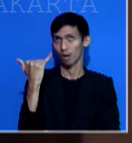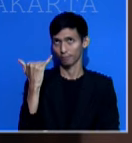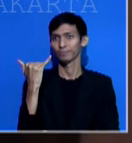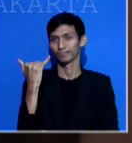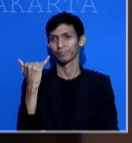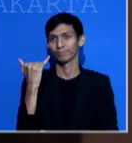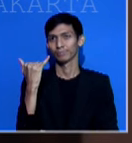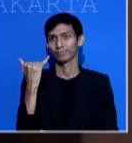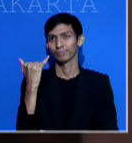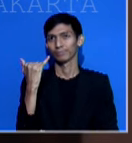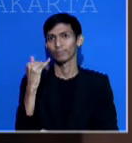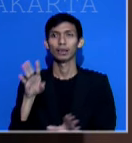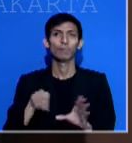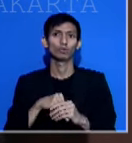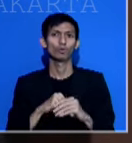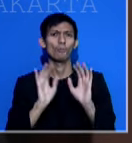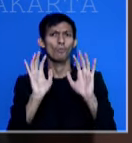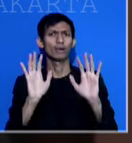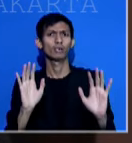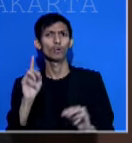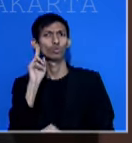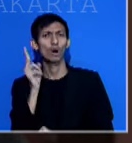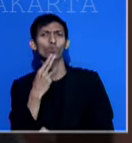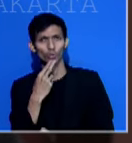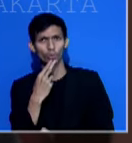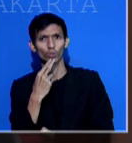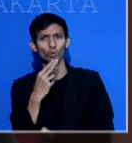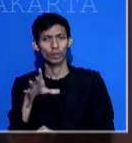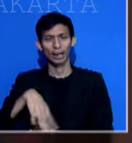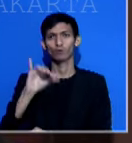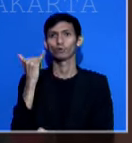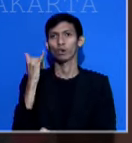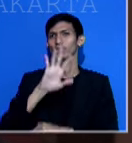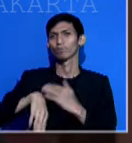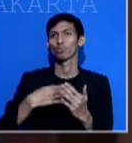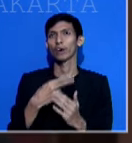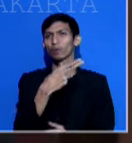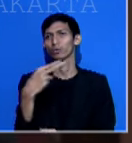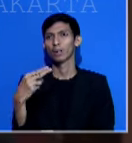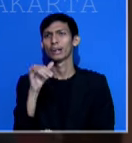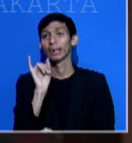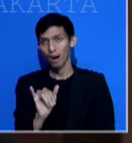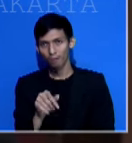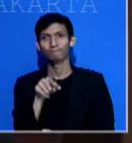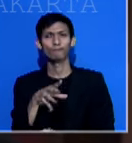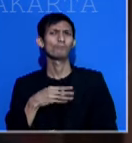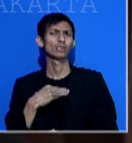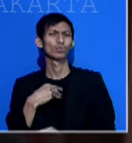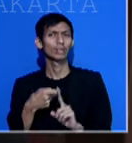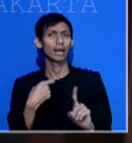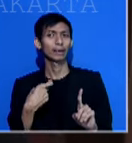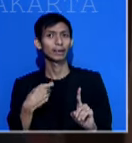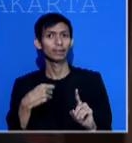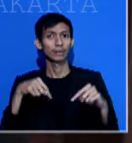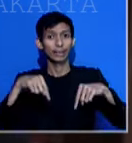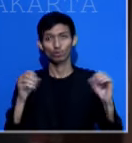kategori e banyak tunarungu di wilayah Jogja e seluruh Indonesia Memang e kalau dari BPS sendiri